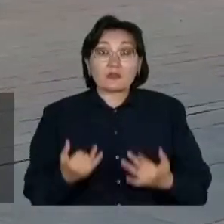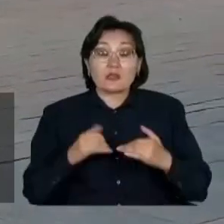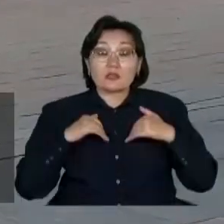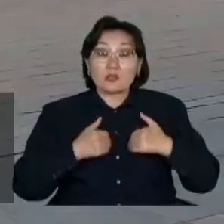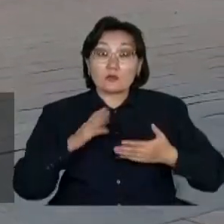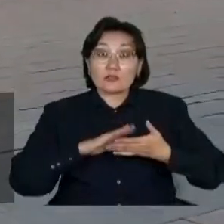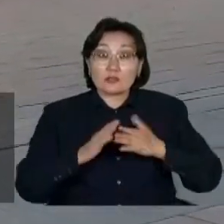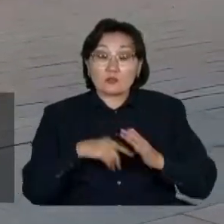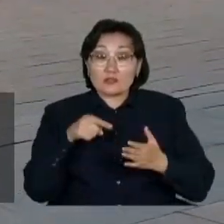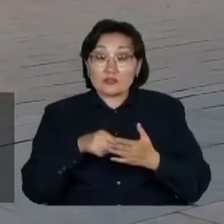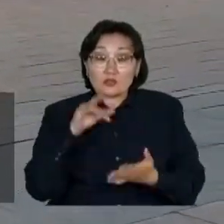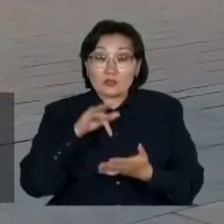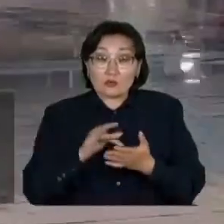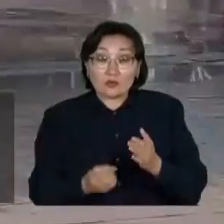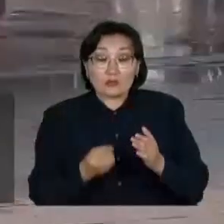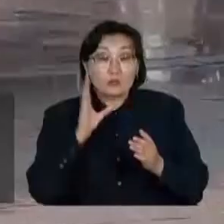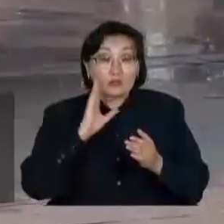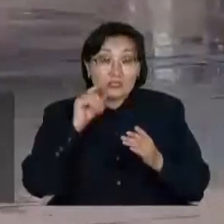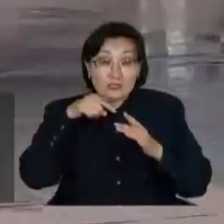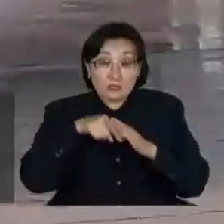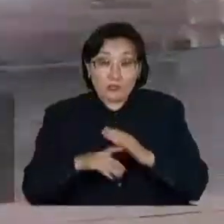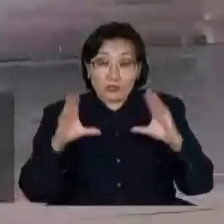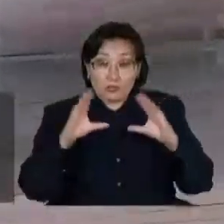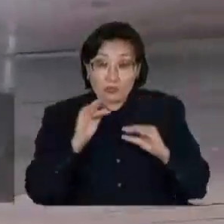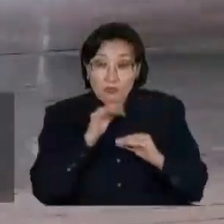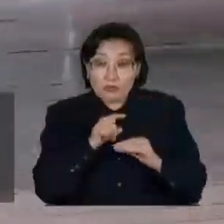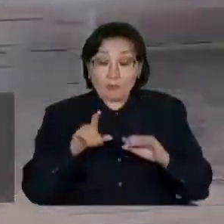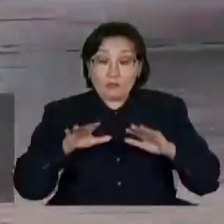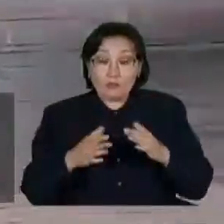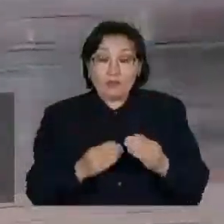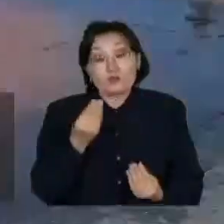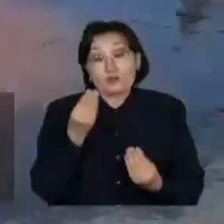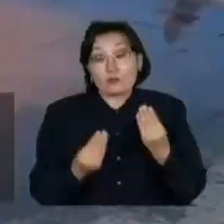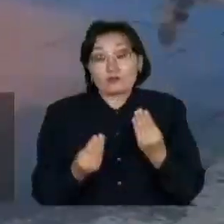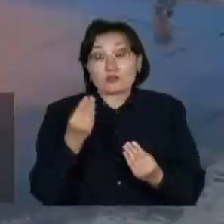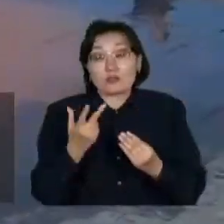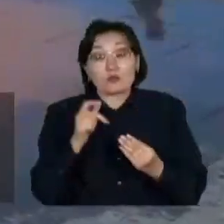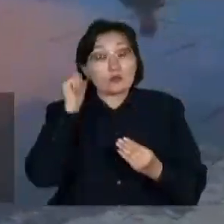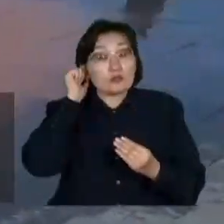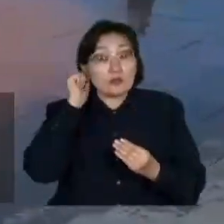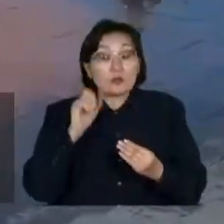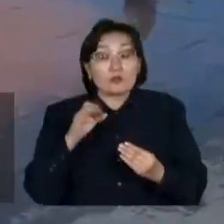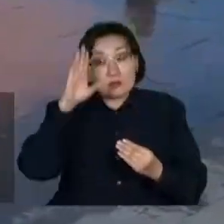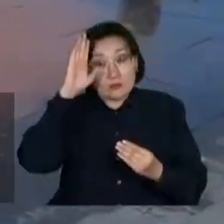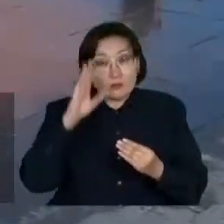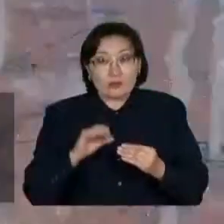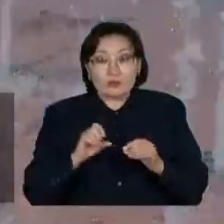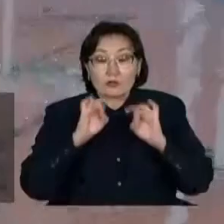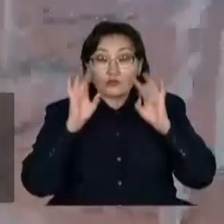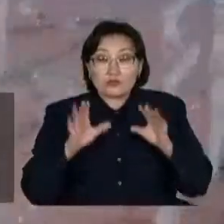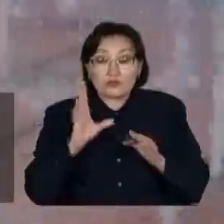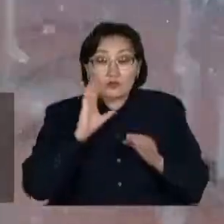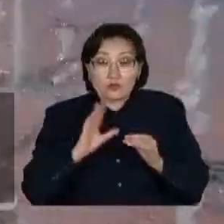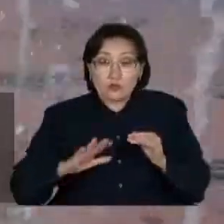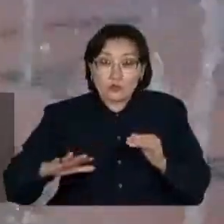Қайғылы жағдай қаладағы орталық субырқақтардың бірінде кешкілік уақытта болған. Асыр салы ойнап жүрген 3 жастағы ұл бала кенеттен су жиналған